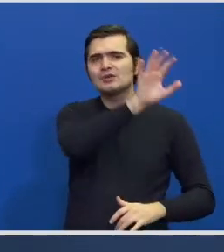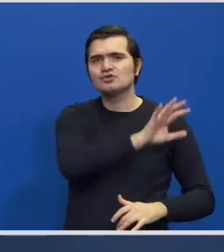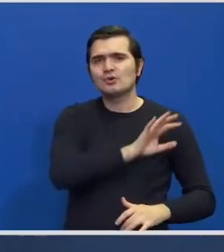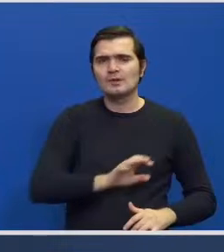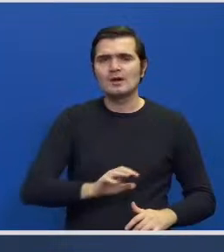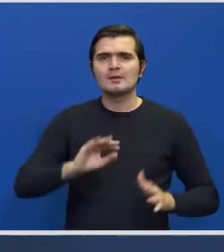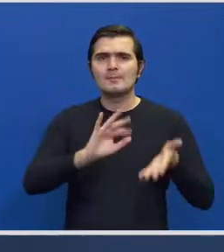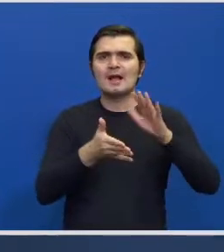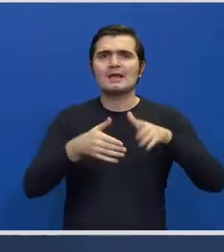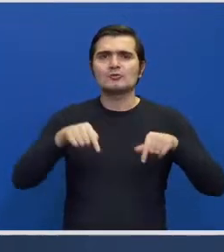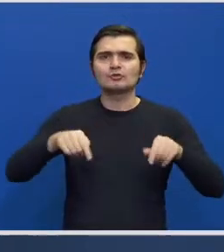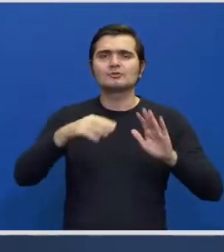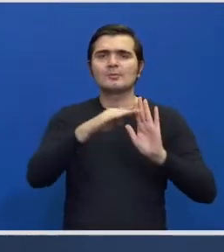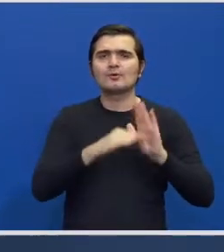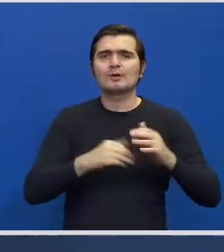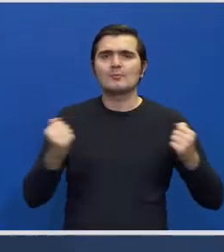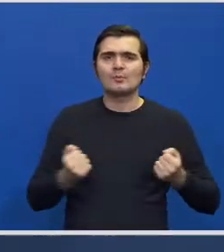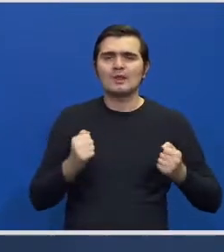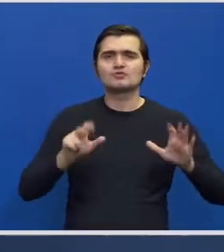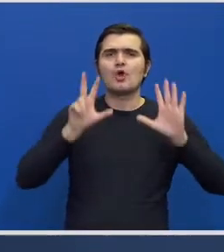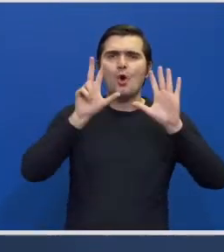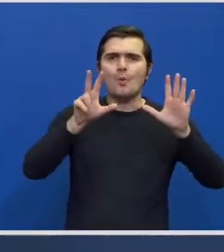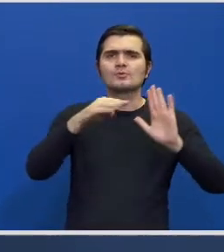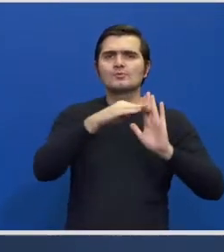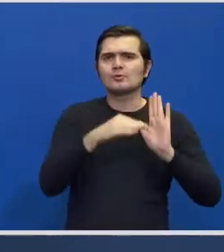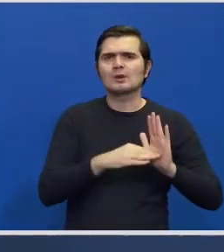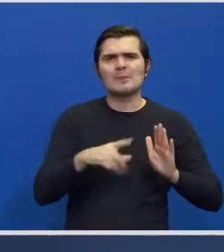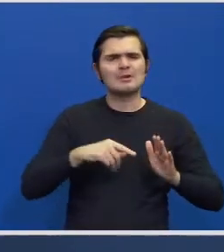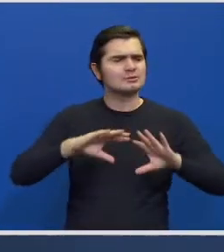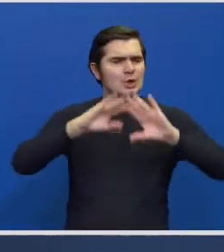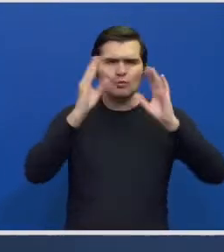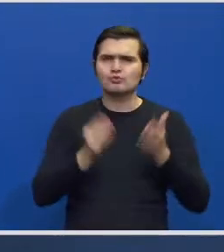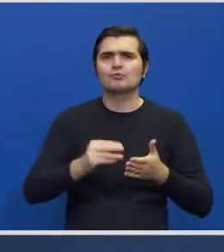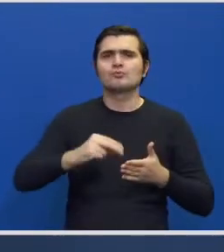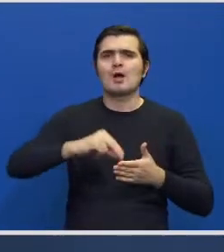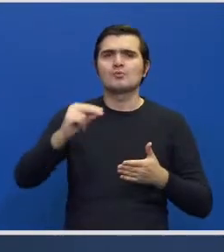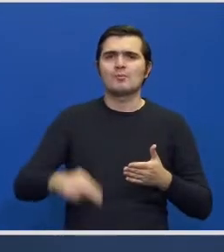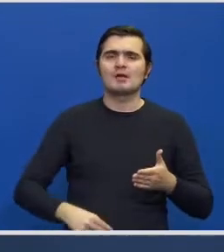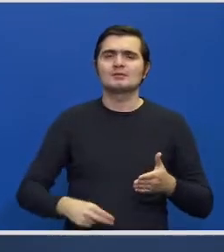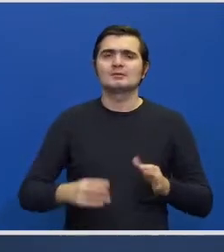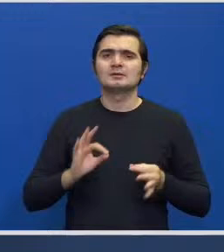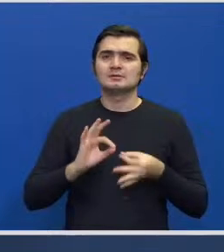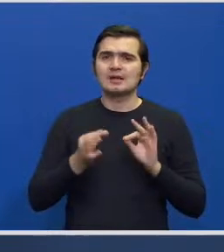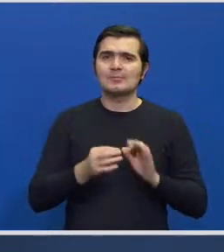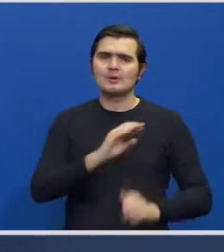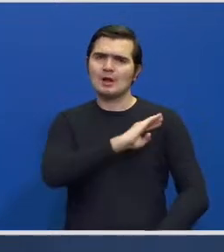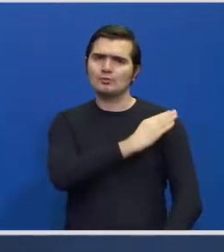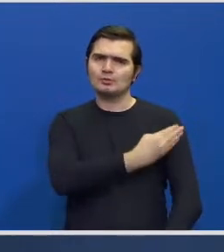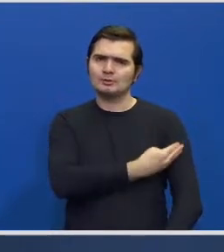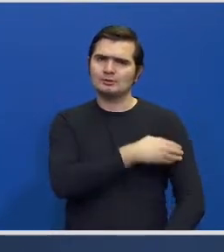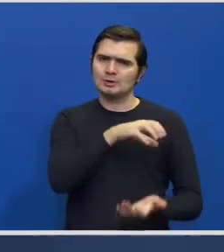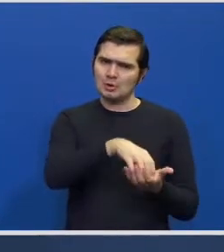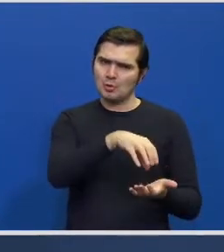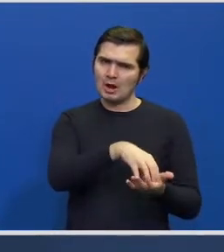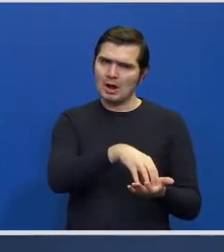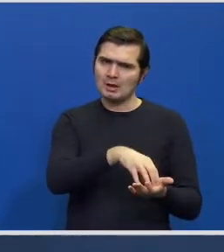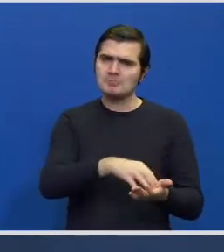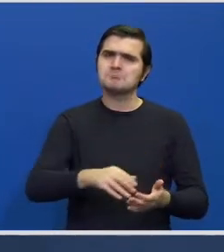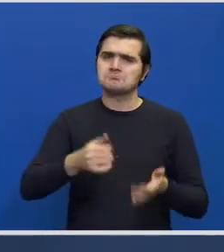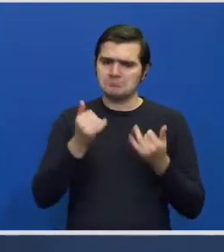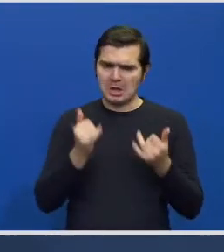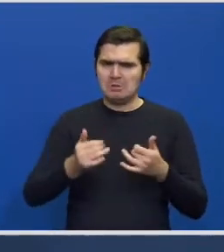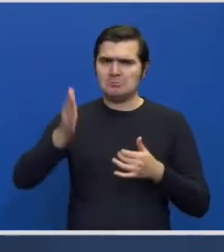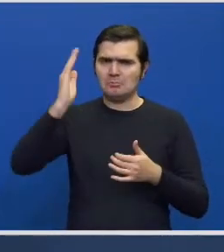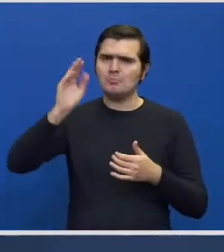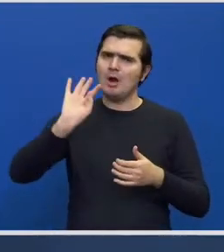de programe operaționale în număr de 8 este integral aprobat, încât autoritățile locale